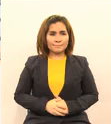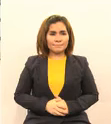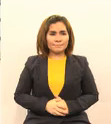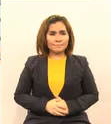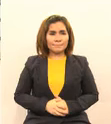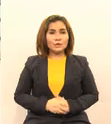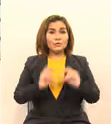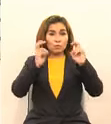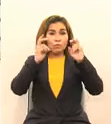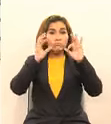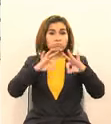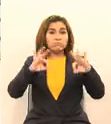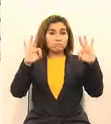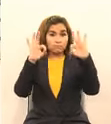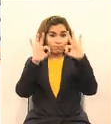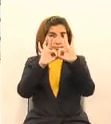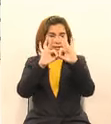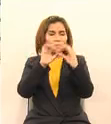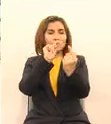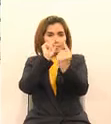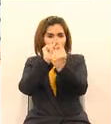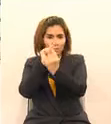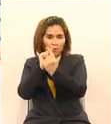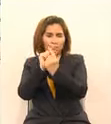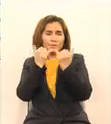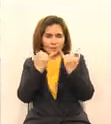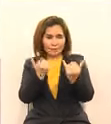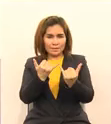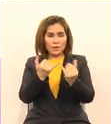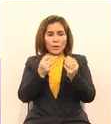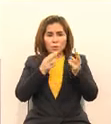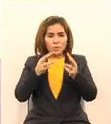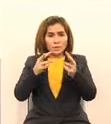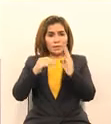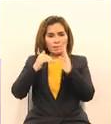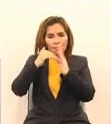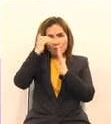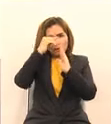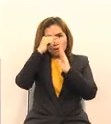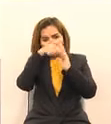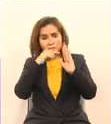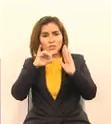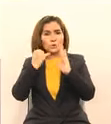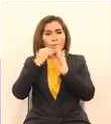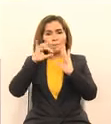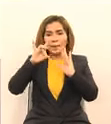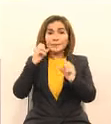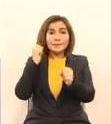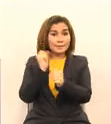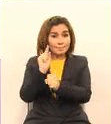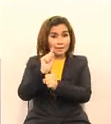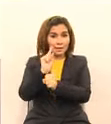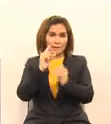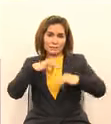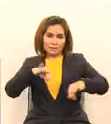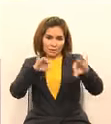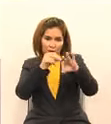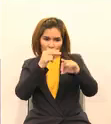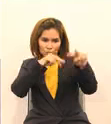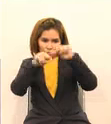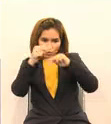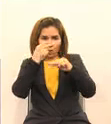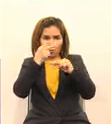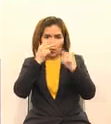คงเป็นประเด็นสำคัญที่เกิดขึ้นนะครับทีนี้สิ่งที่เราดำเนินการก็คือเรื่องของการคัดกรองคนที่มาจาก